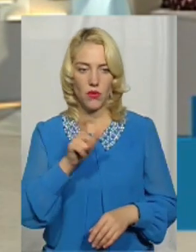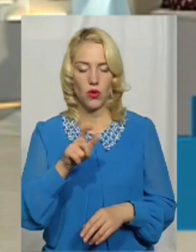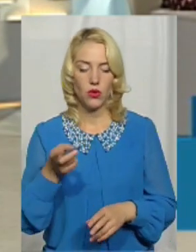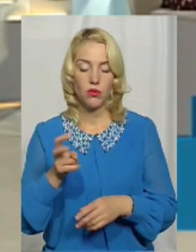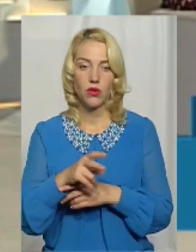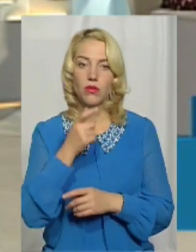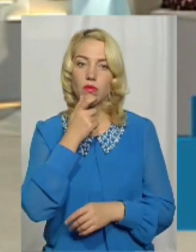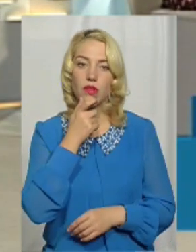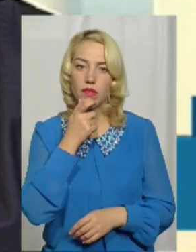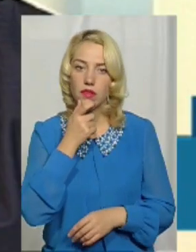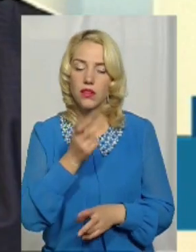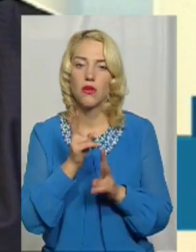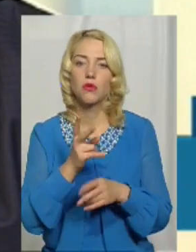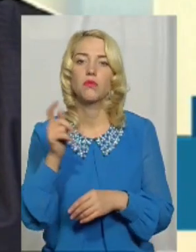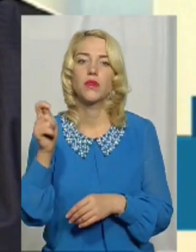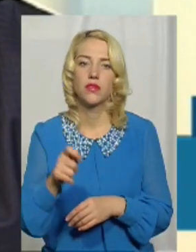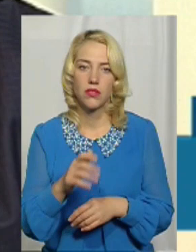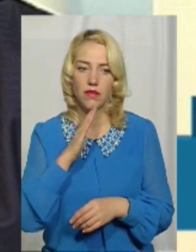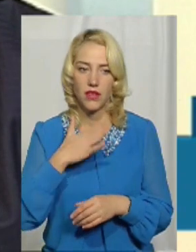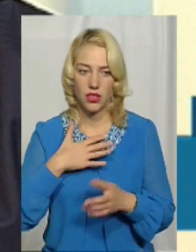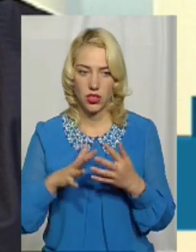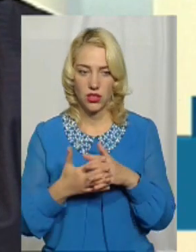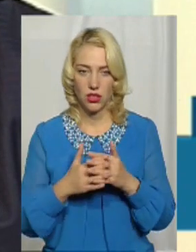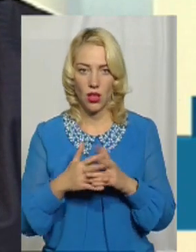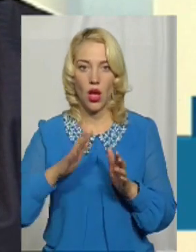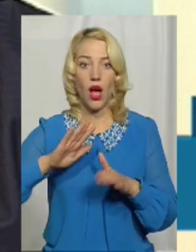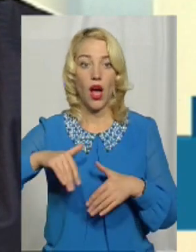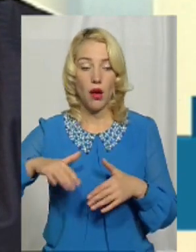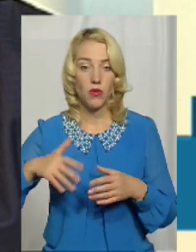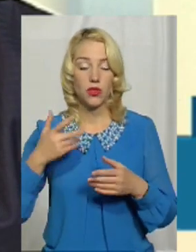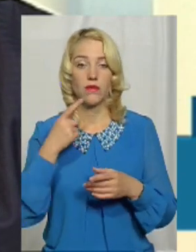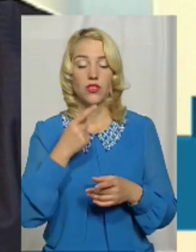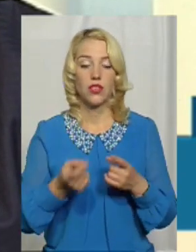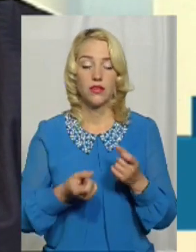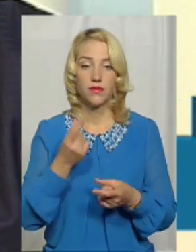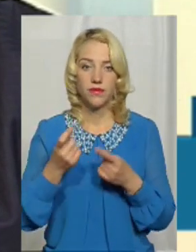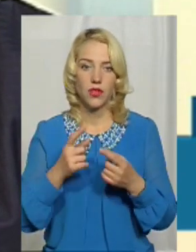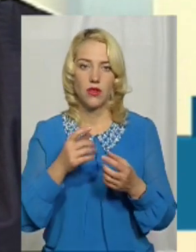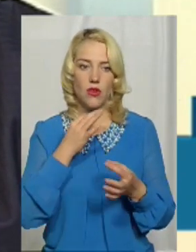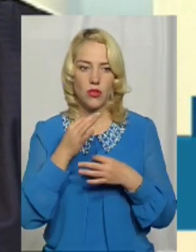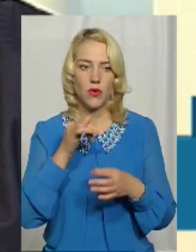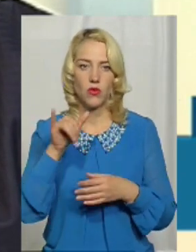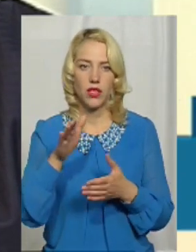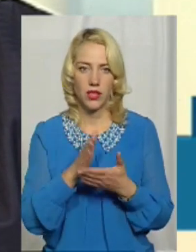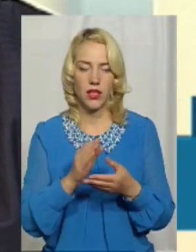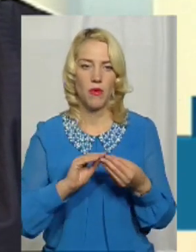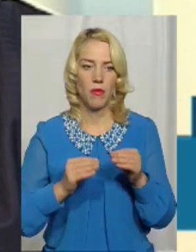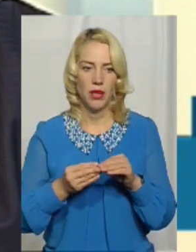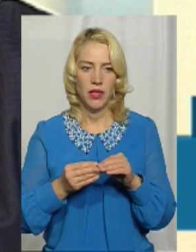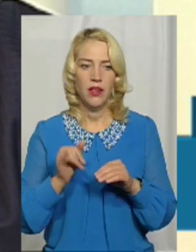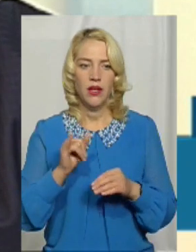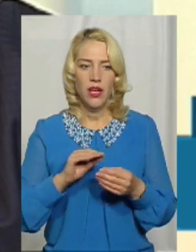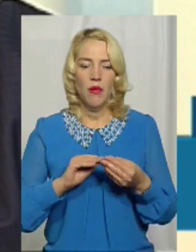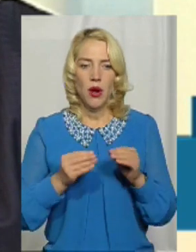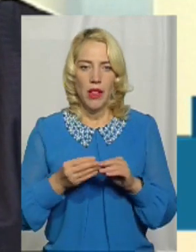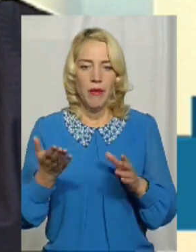люди подивитися просто, хто ж це там приїхав у наше село. І потім вже в ході розмови виявляється, що в них є проблеми. От, і